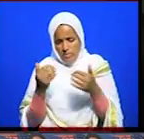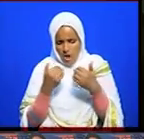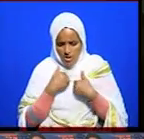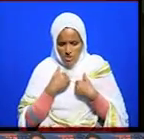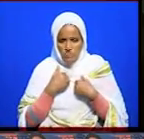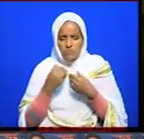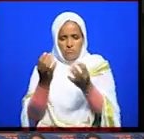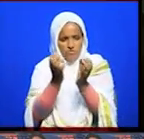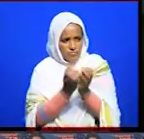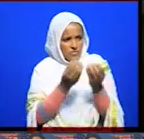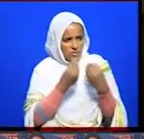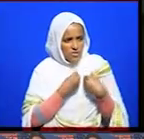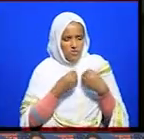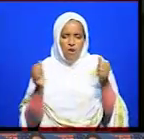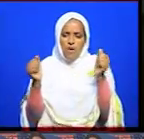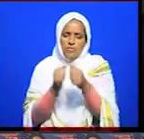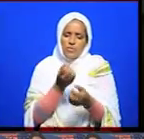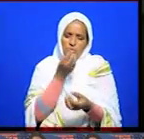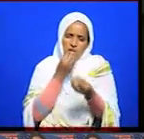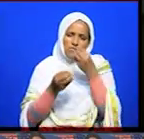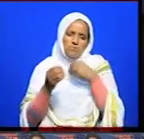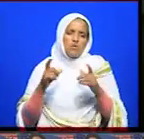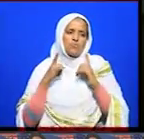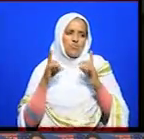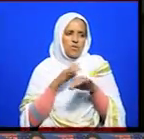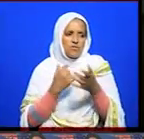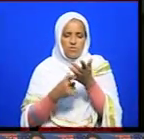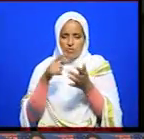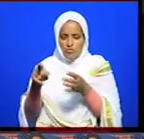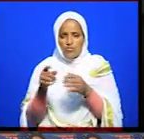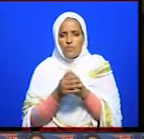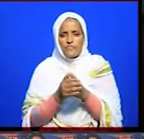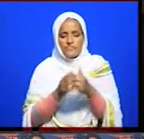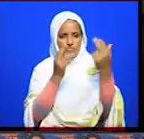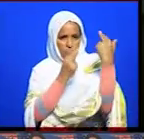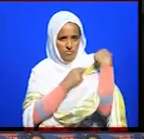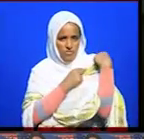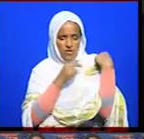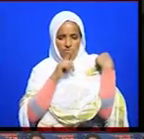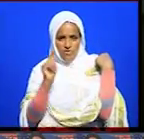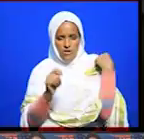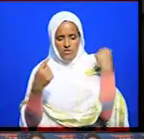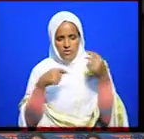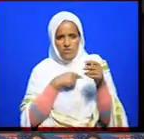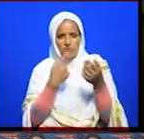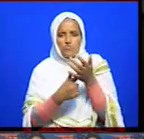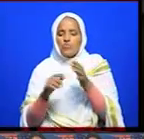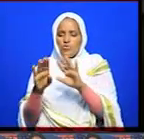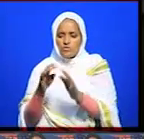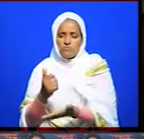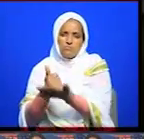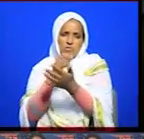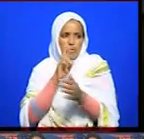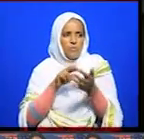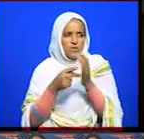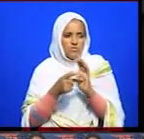የለም ያለንን ድርሻ ሰርተን ያው አንድ ላይ እንመገባለን። እሷ አላ እንዳላፊ ነች፣ እኛ ጥገኛ